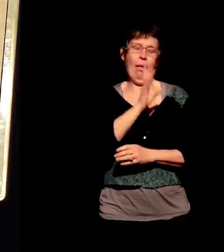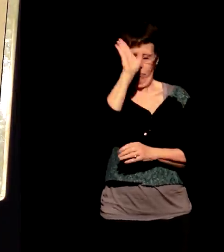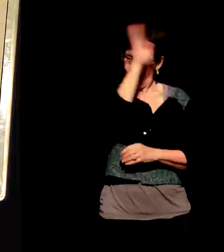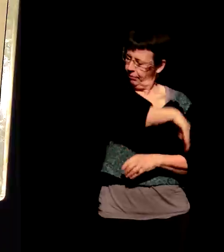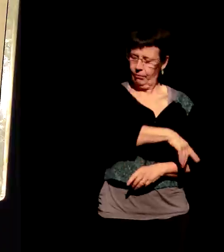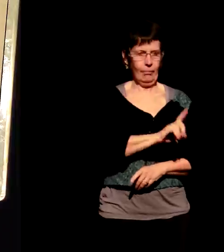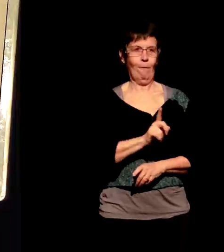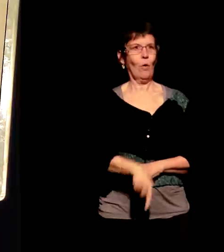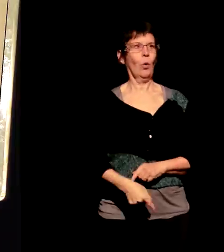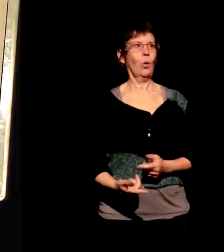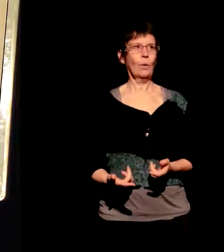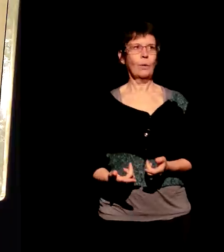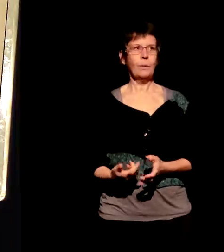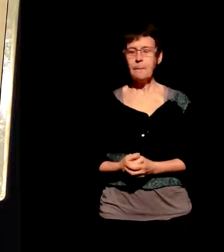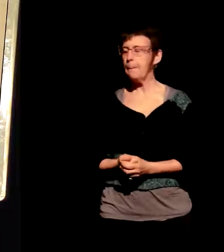on l'aurait dans la tête.